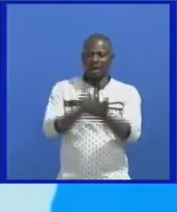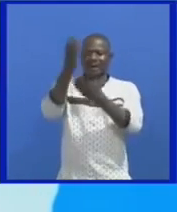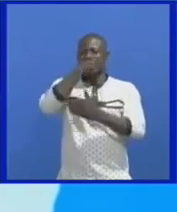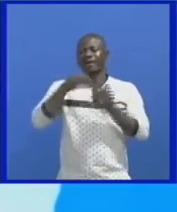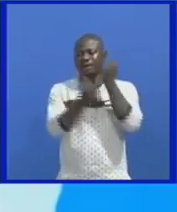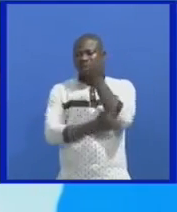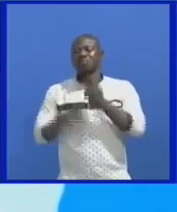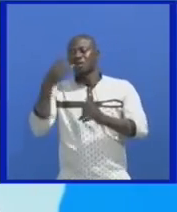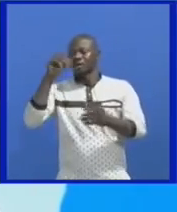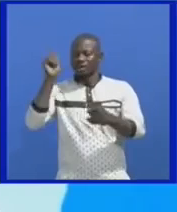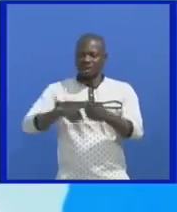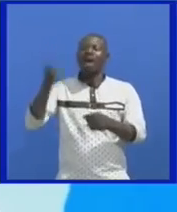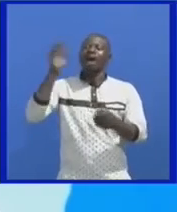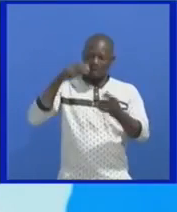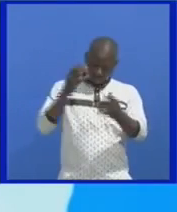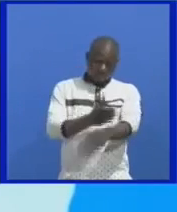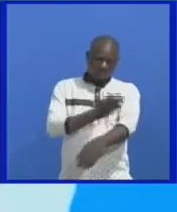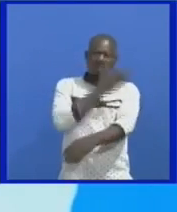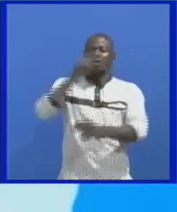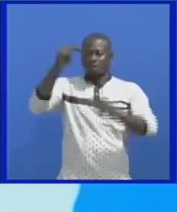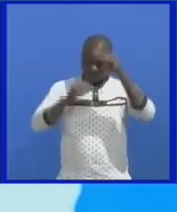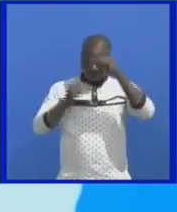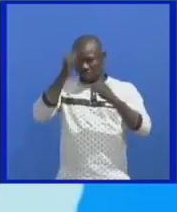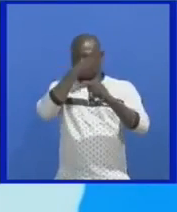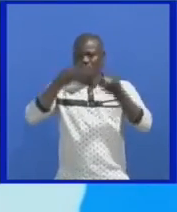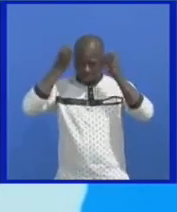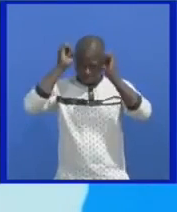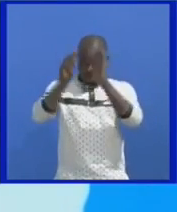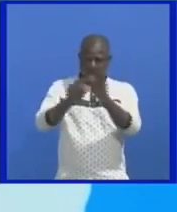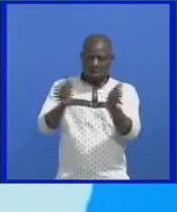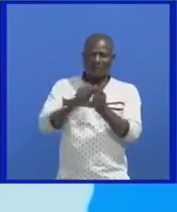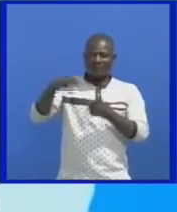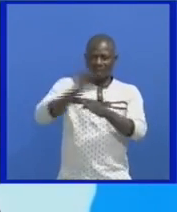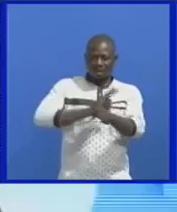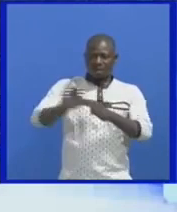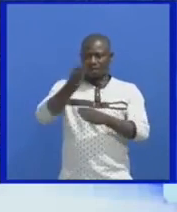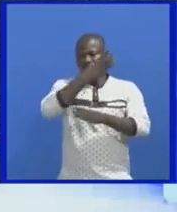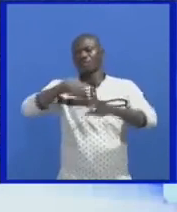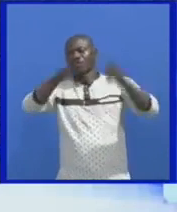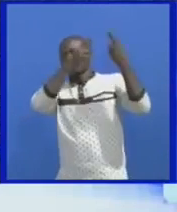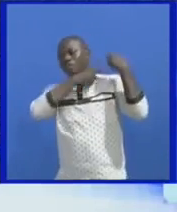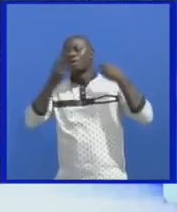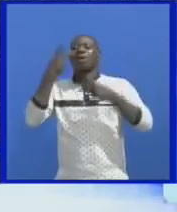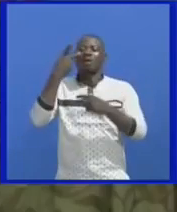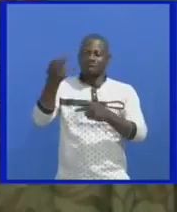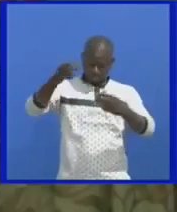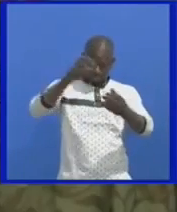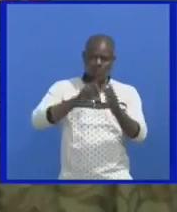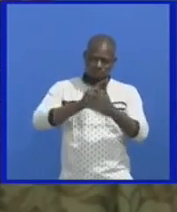à améliorer le niveau de l'enseignement à travers la formation des cadres. Konsoun Koulibaly, Adama Koulibaly.